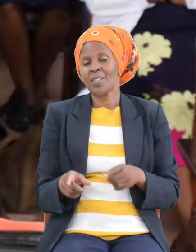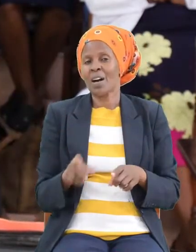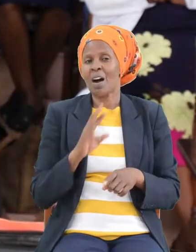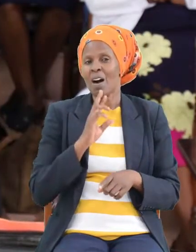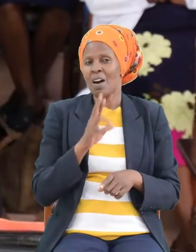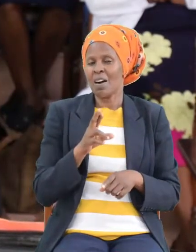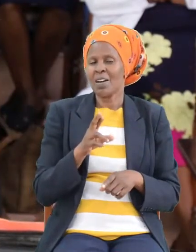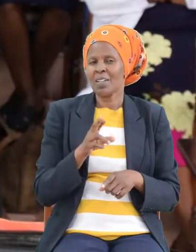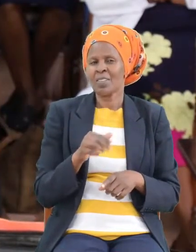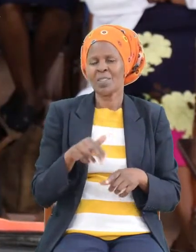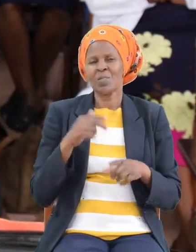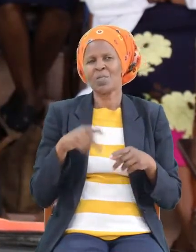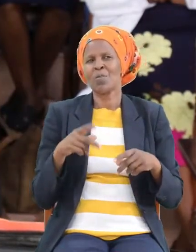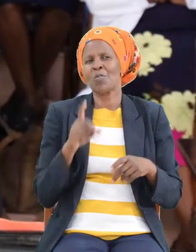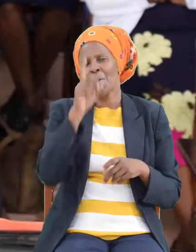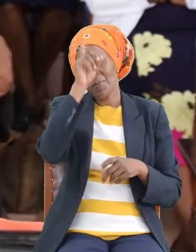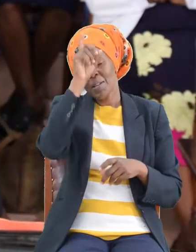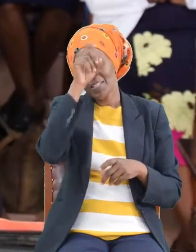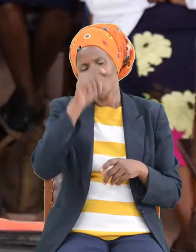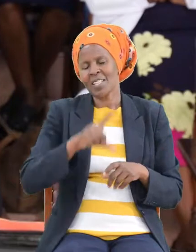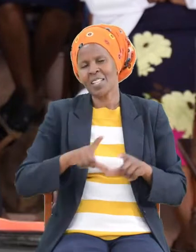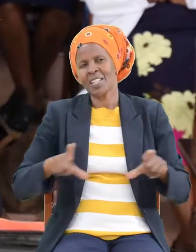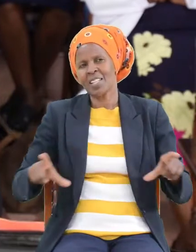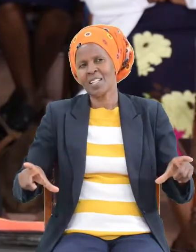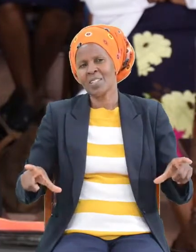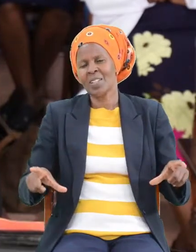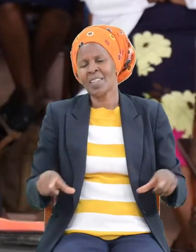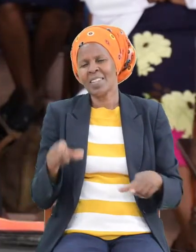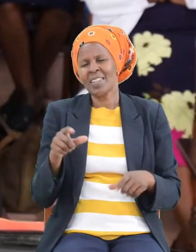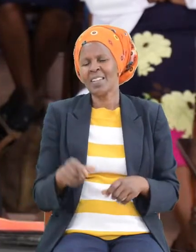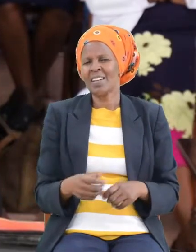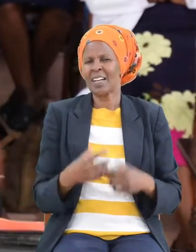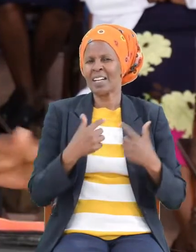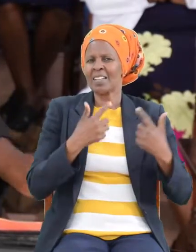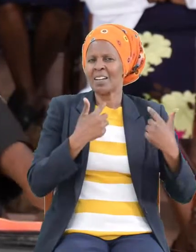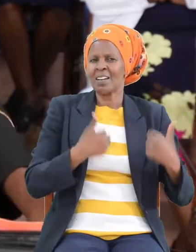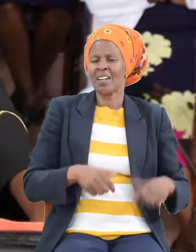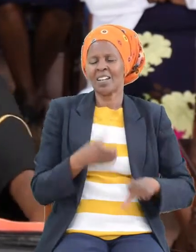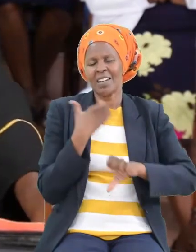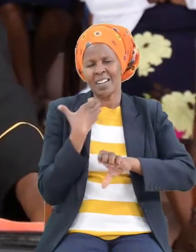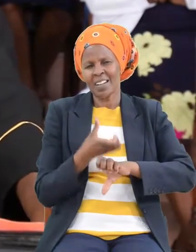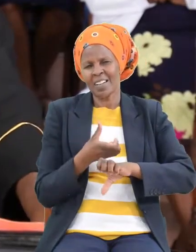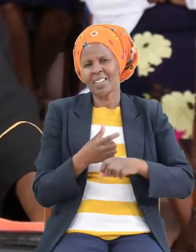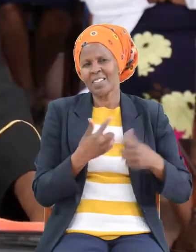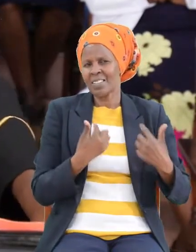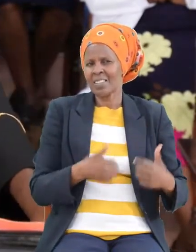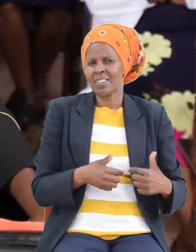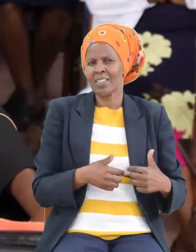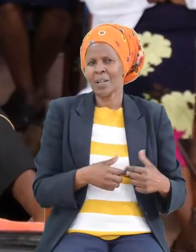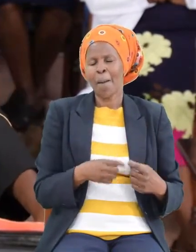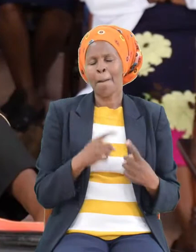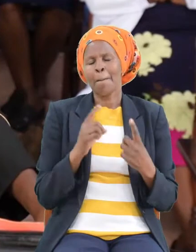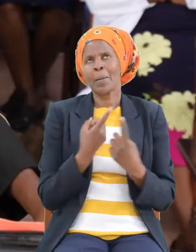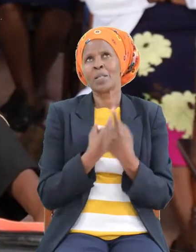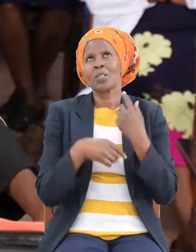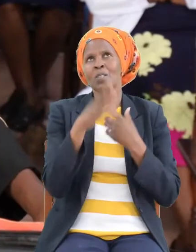actually hata wakati walitoka nchi ya Misri, na mambo alikuwa na, walikuwa na roho ngumu sana wana wa Israeli. Lakini Mungu